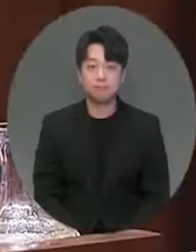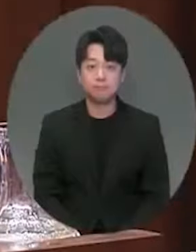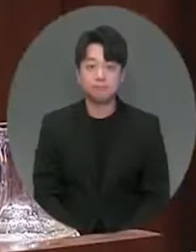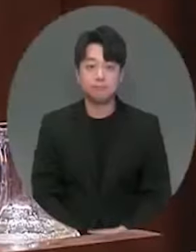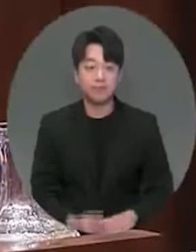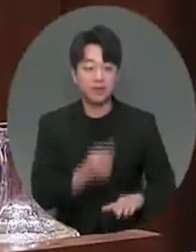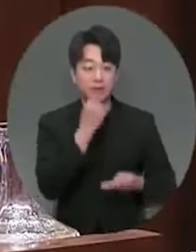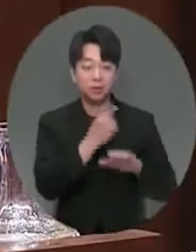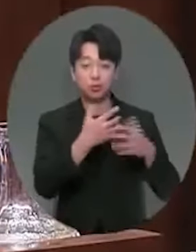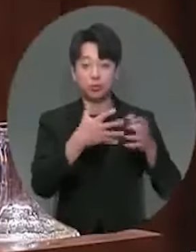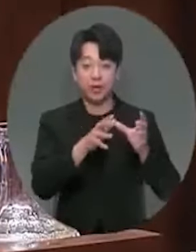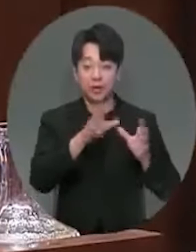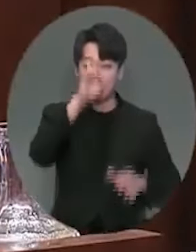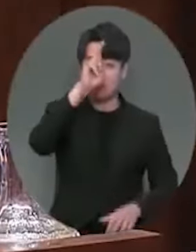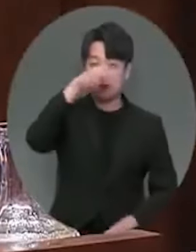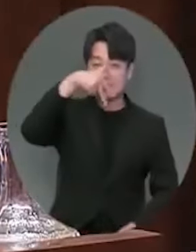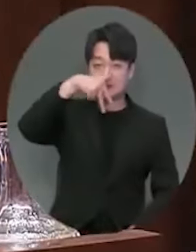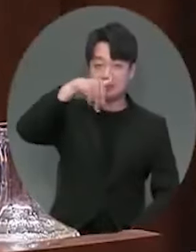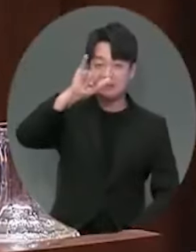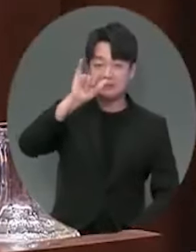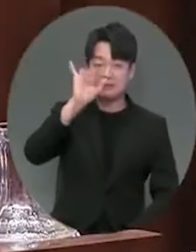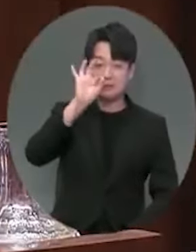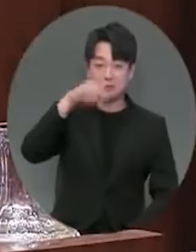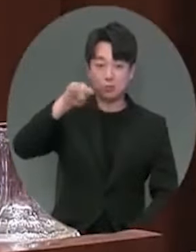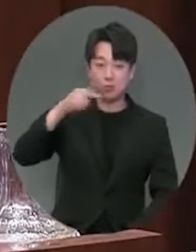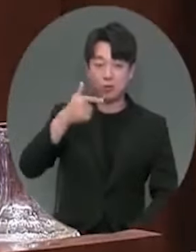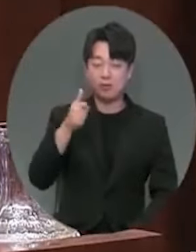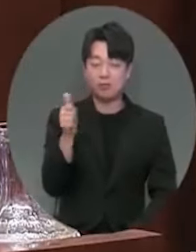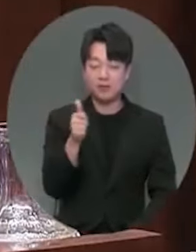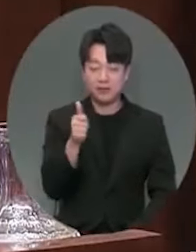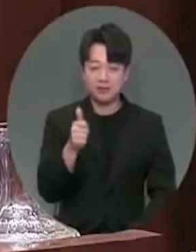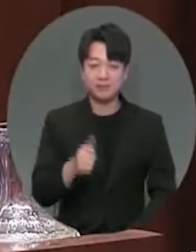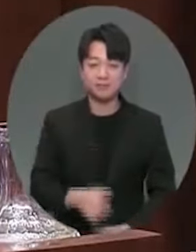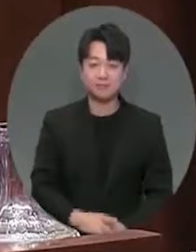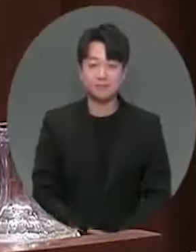더불어민주당 해남안도 진도 박지원입니다.